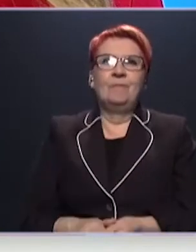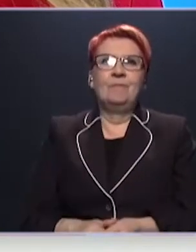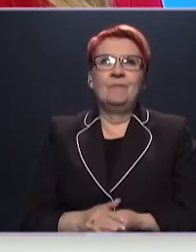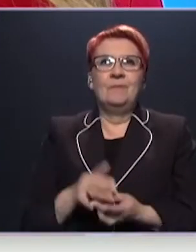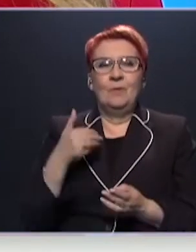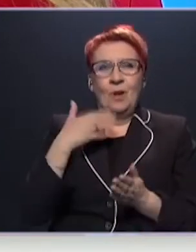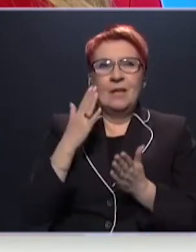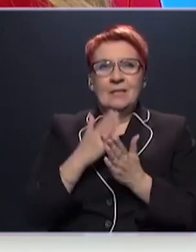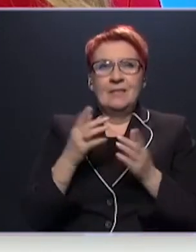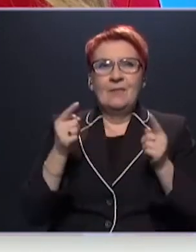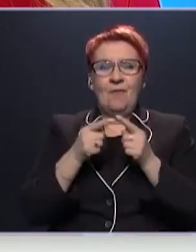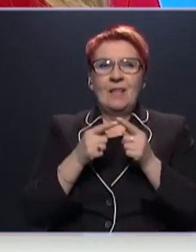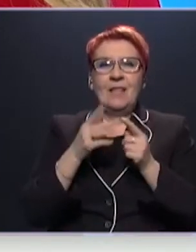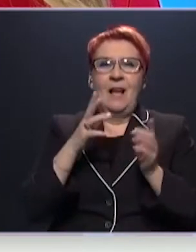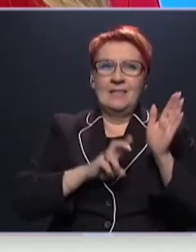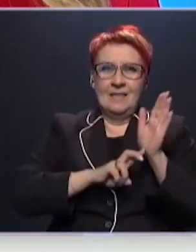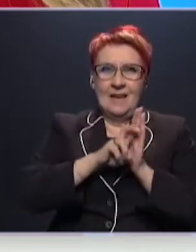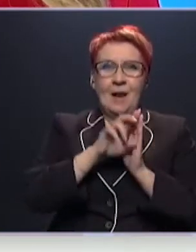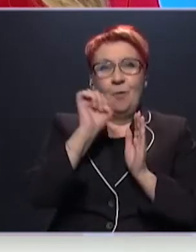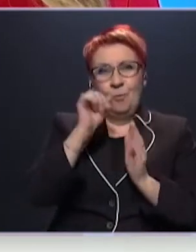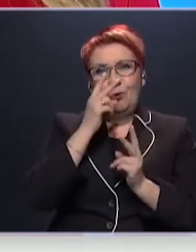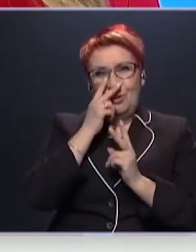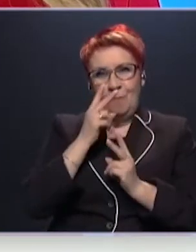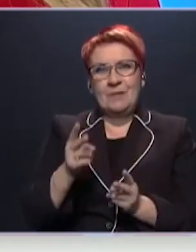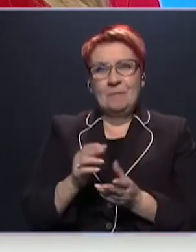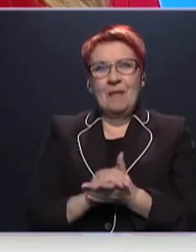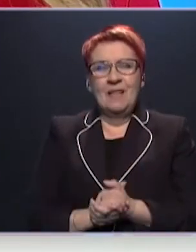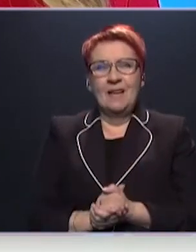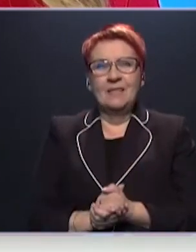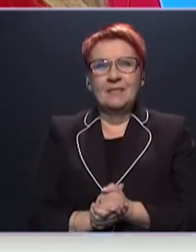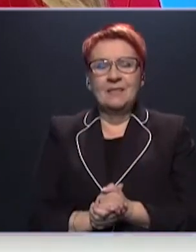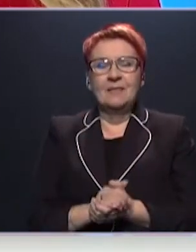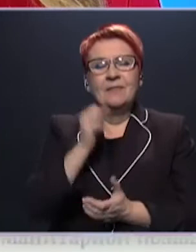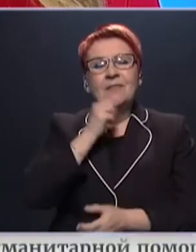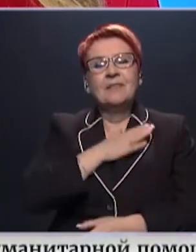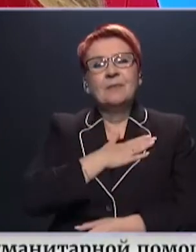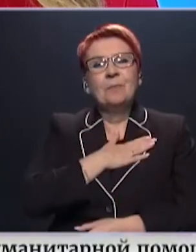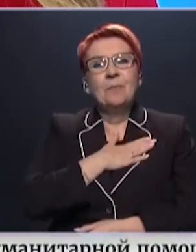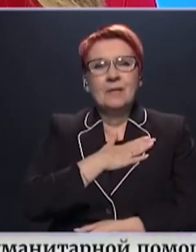страничке ВКонтакте нашего храма, можно посмотреть.